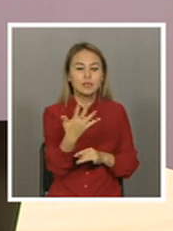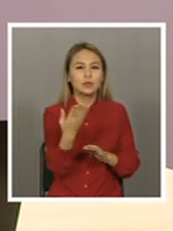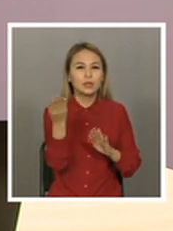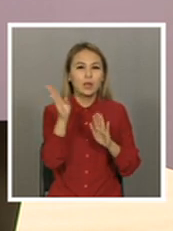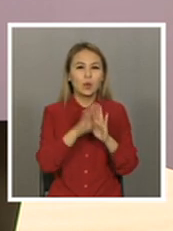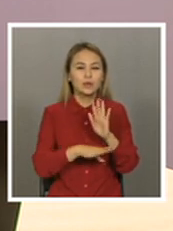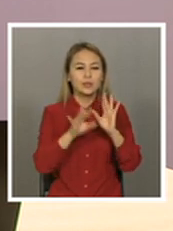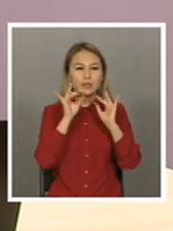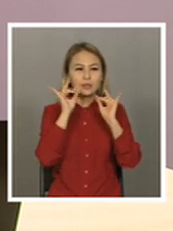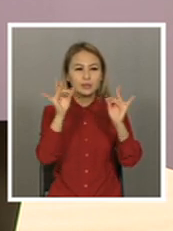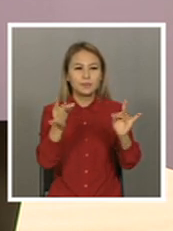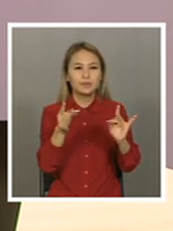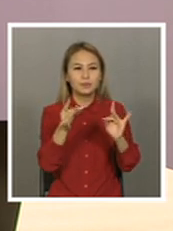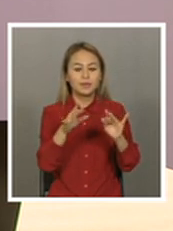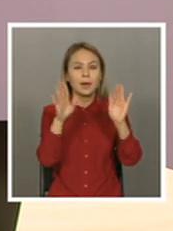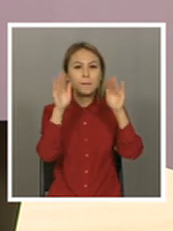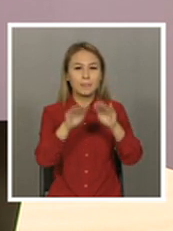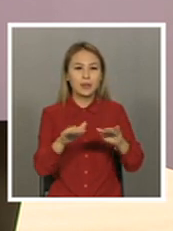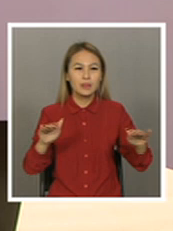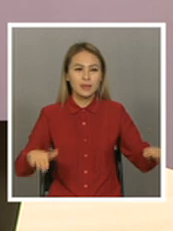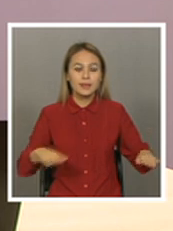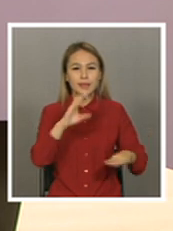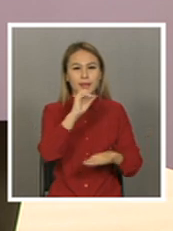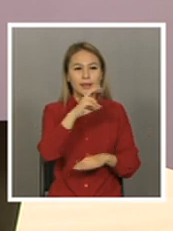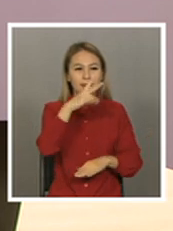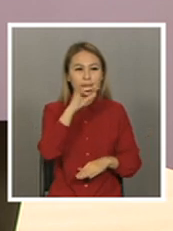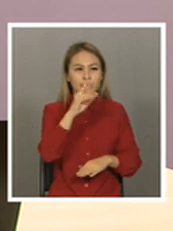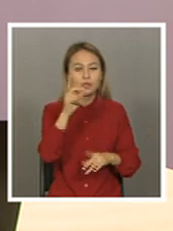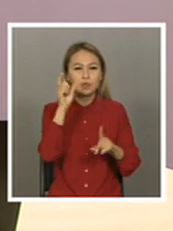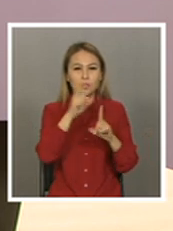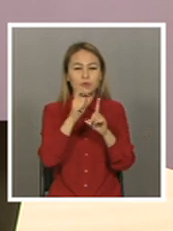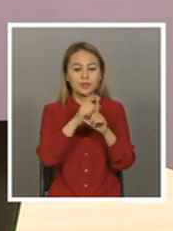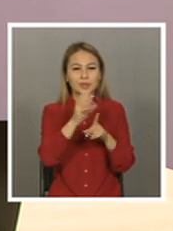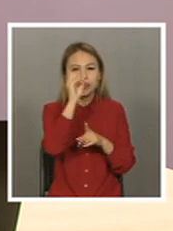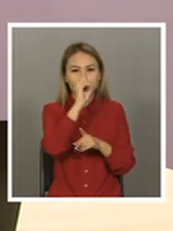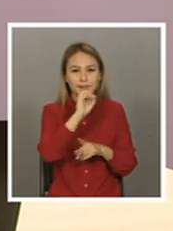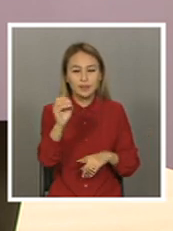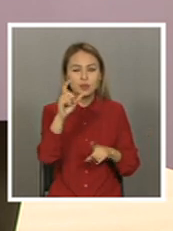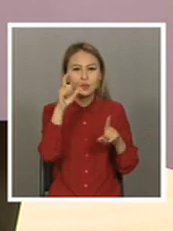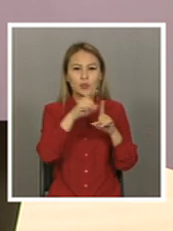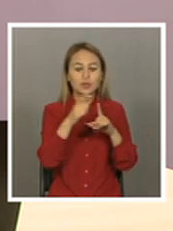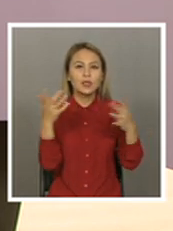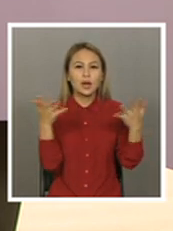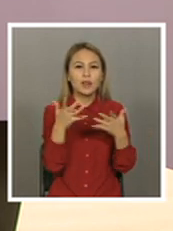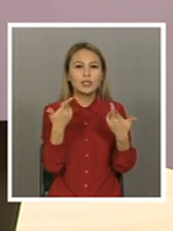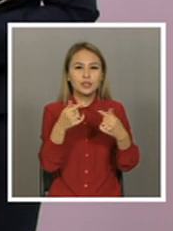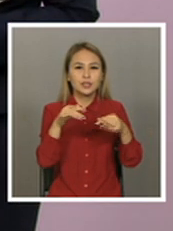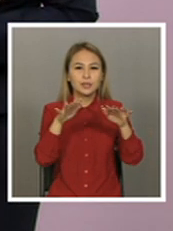дауыссыз. Балалар, елік сөзінде е дыбысы сөздің қай жерінде кездеседі?